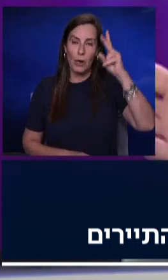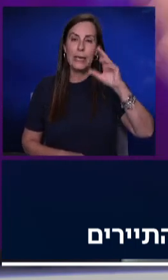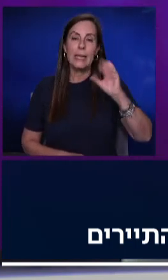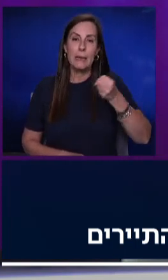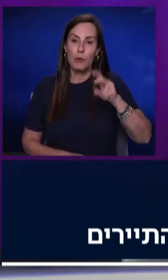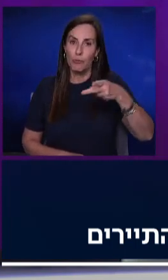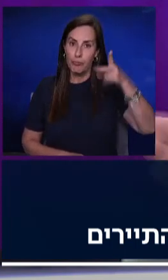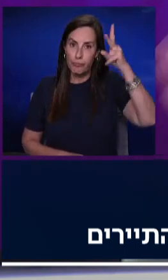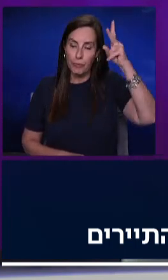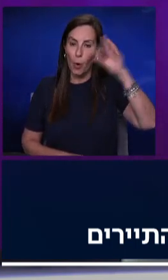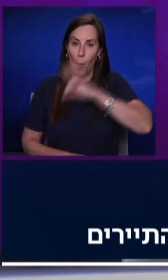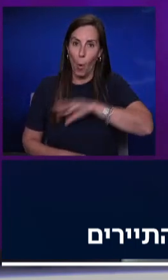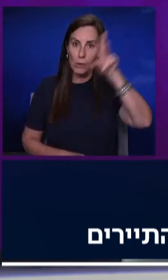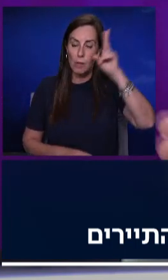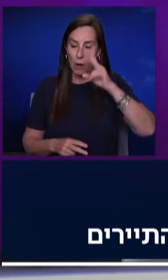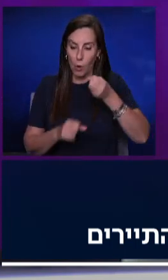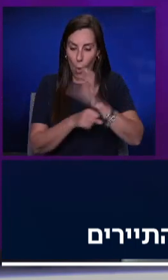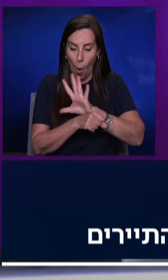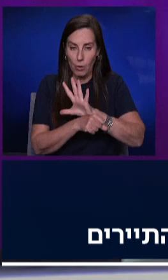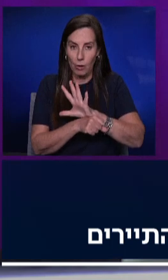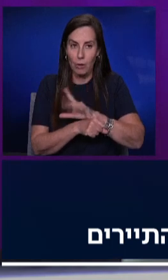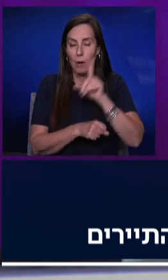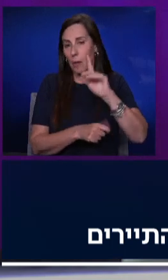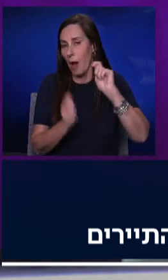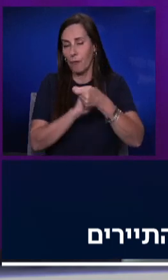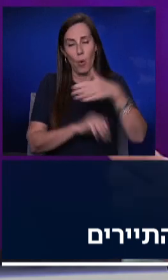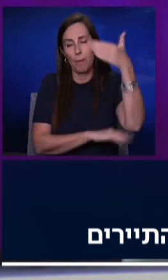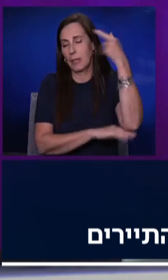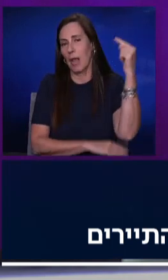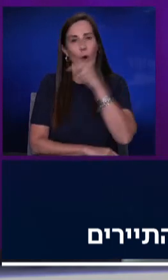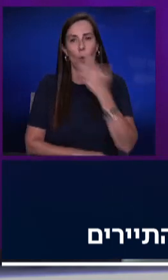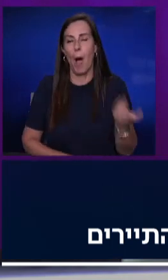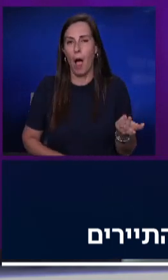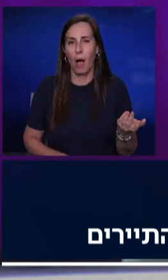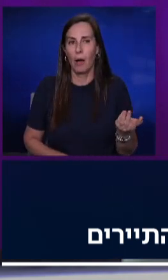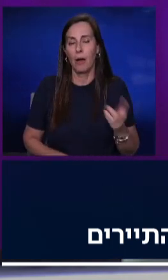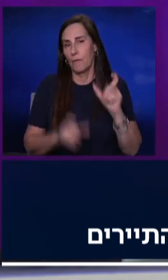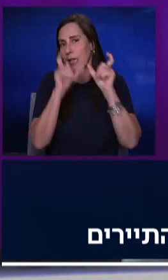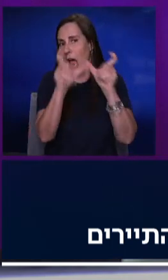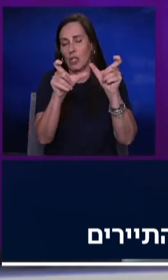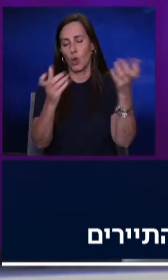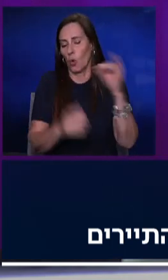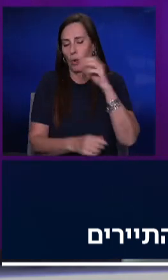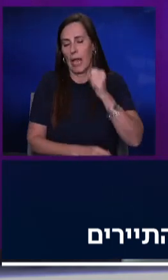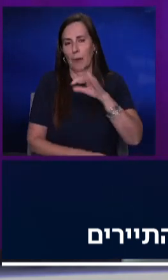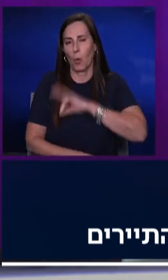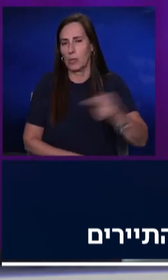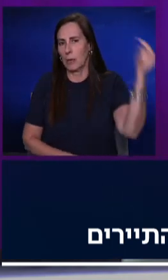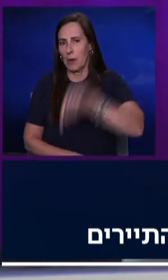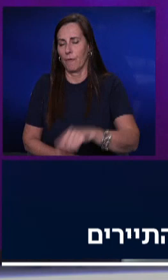ברוסיה, והם יעברו את הקריטריונים, יכנסו להיות מדינה אדומה, ונעצור את ההגעה של תיירים משם. זה בלי שום